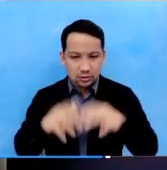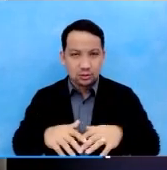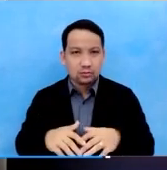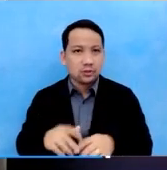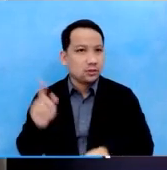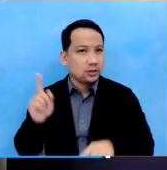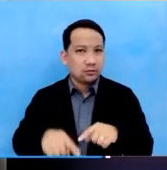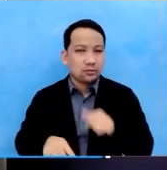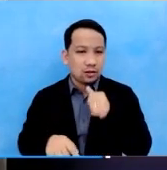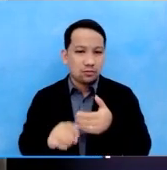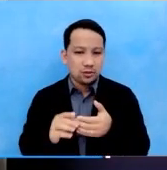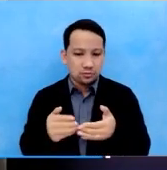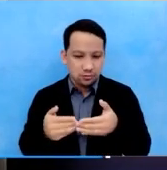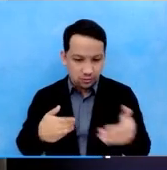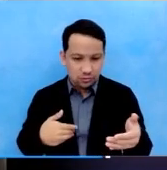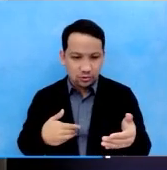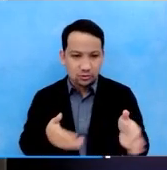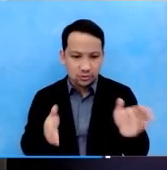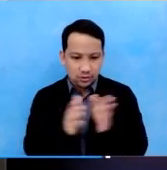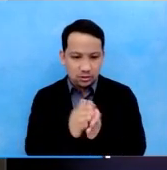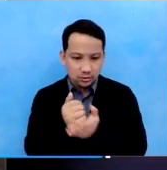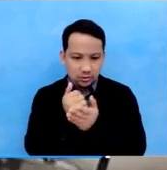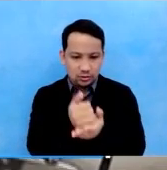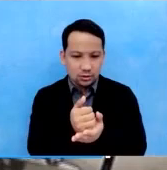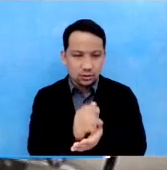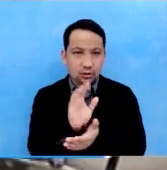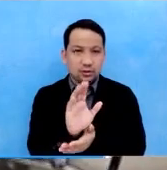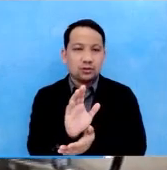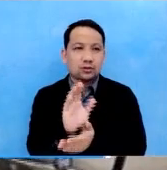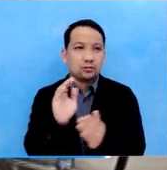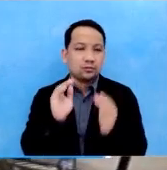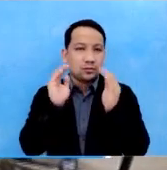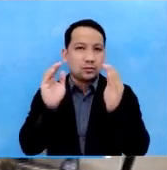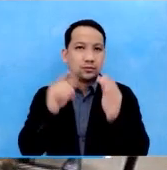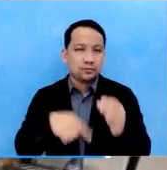bago kami manghingi ng tulong sa higher ups natin.